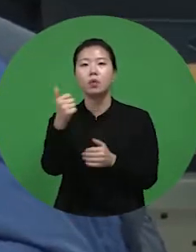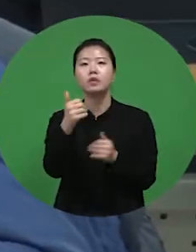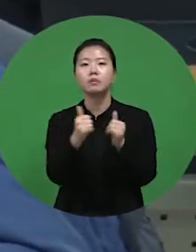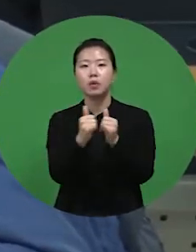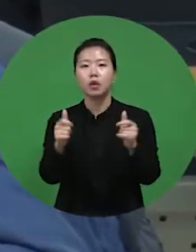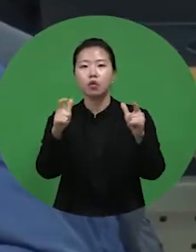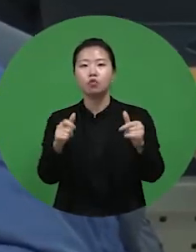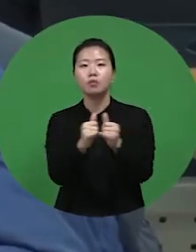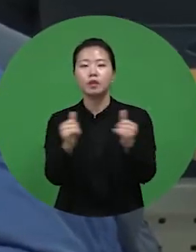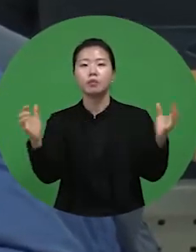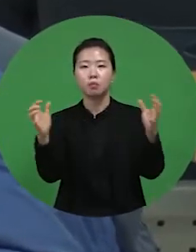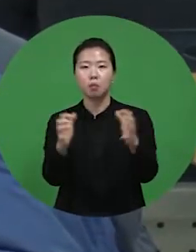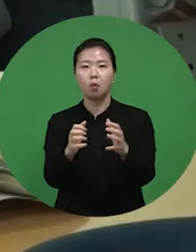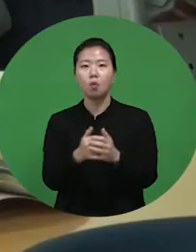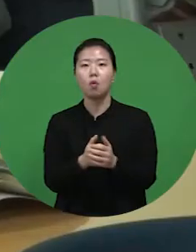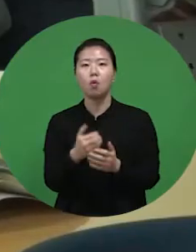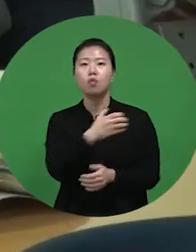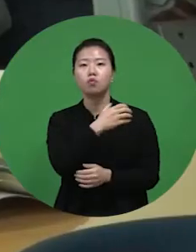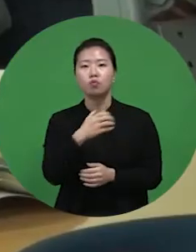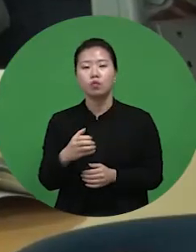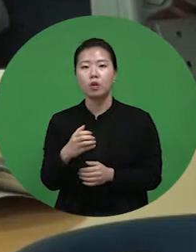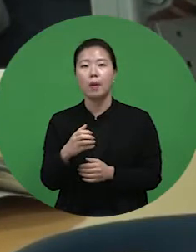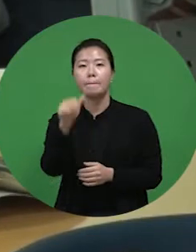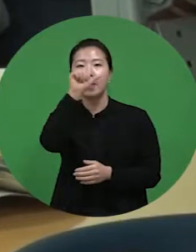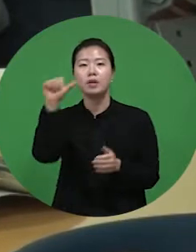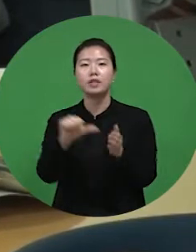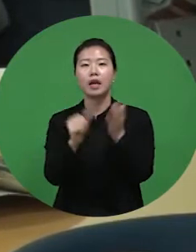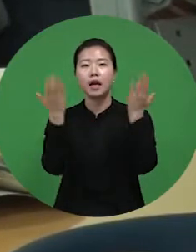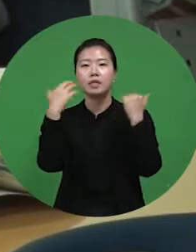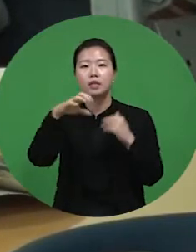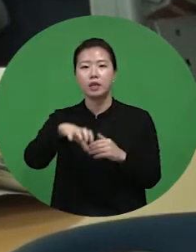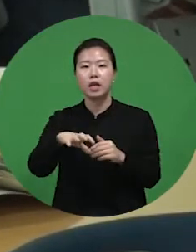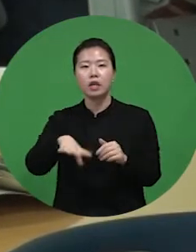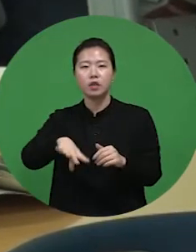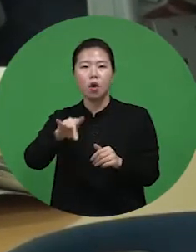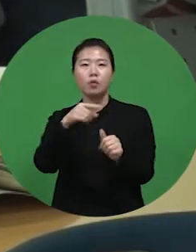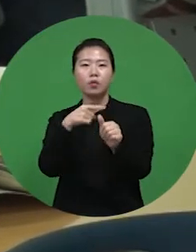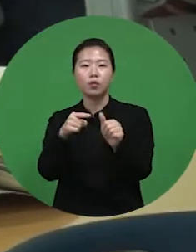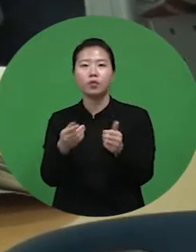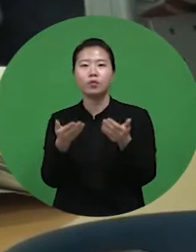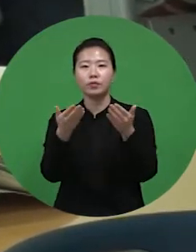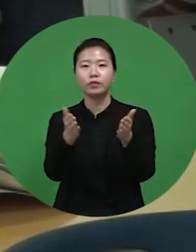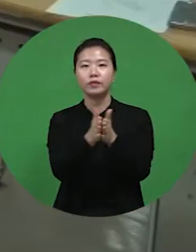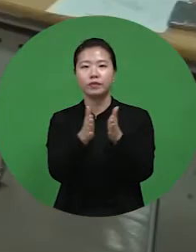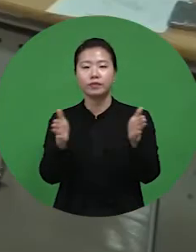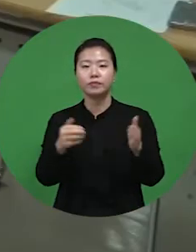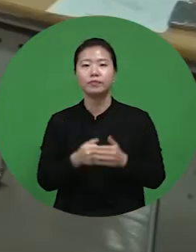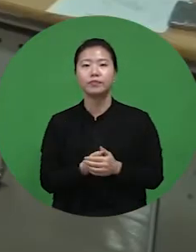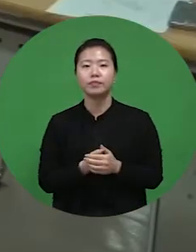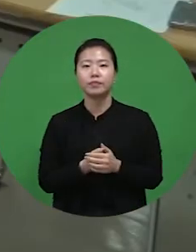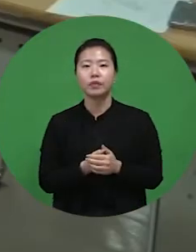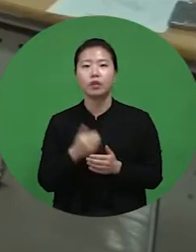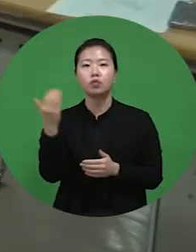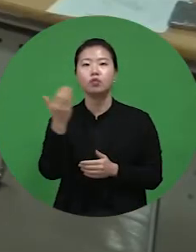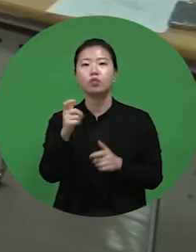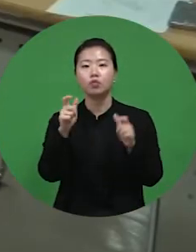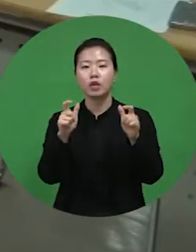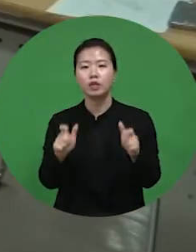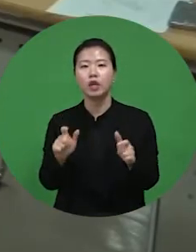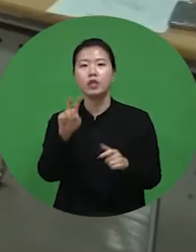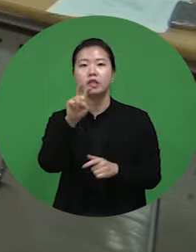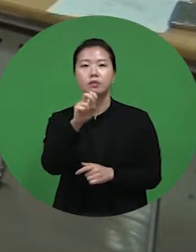명의 구민들을 모집하고 구청 평생학습관에서 그 첫 번째 교육이 진행됐습니다.